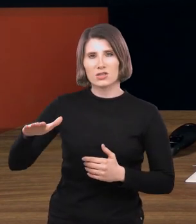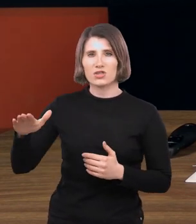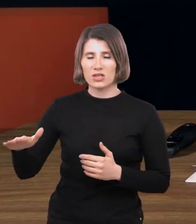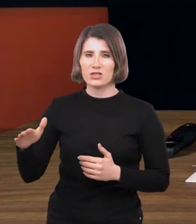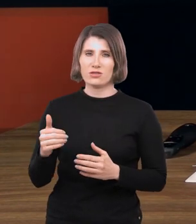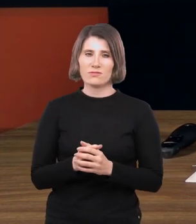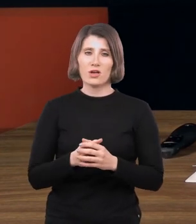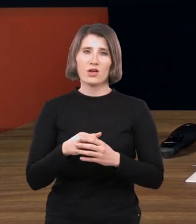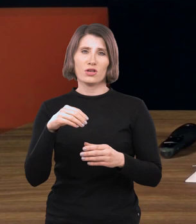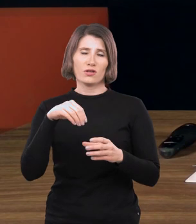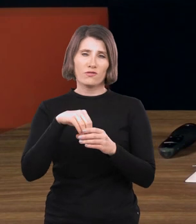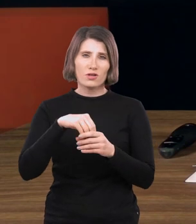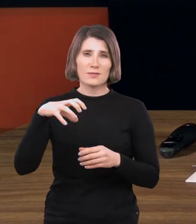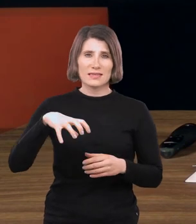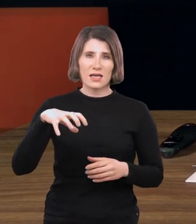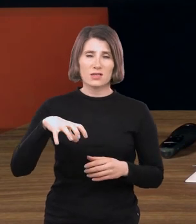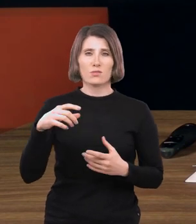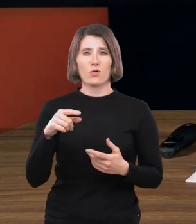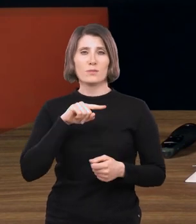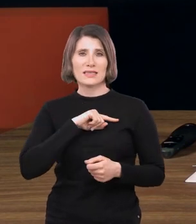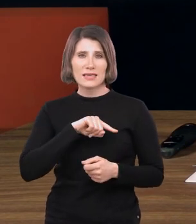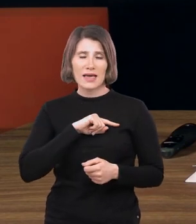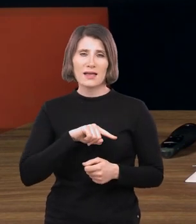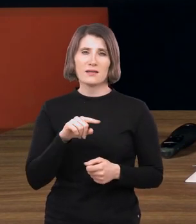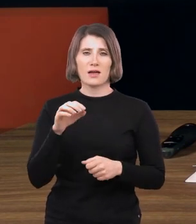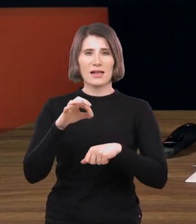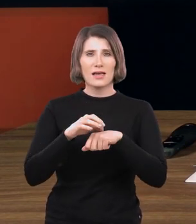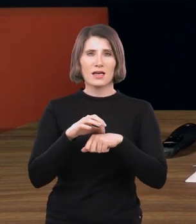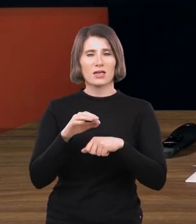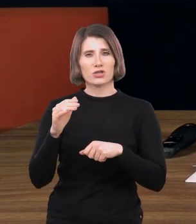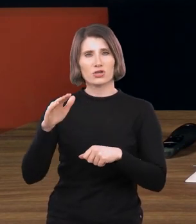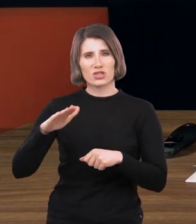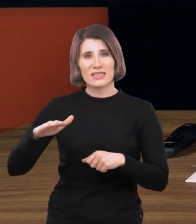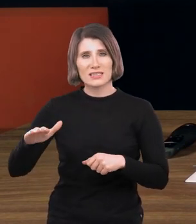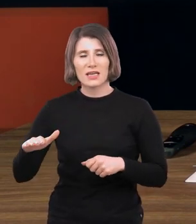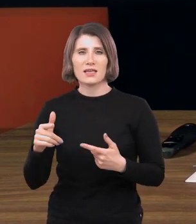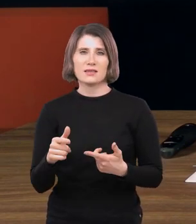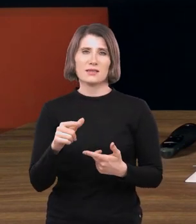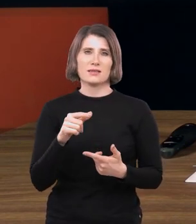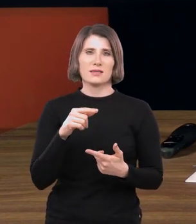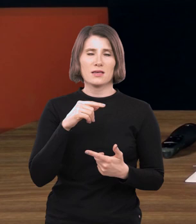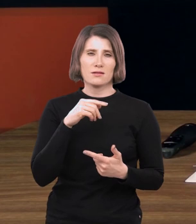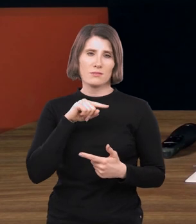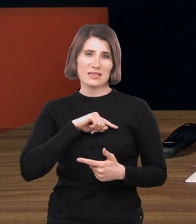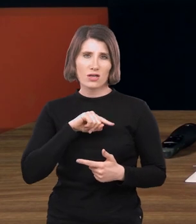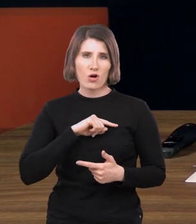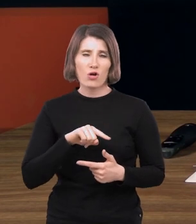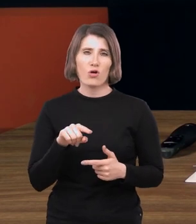się zespół interdyscyplinarny, zarówno psychiatra, pediatra, logopeda, pedagog specjalny czy